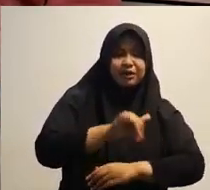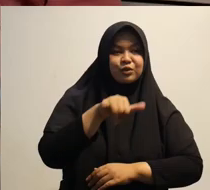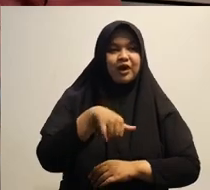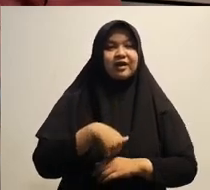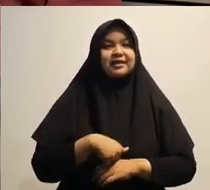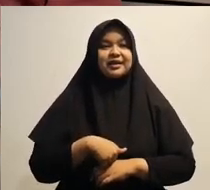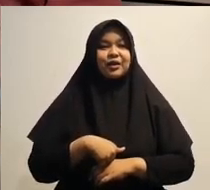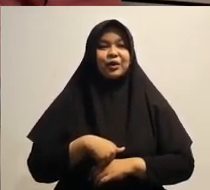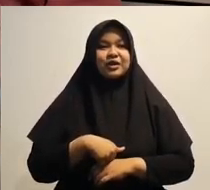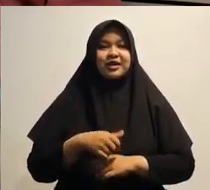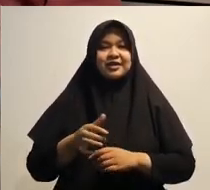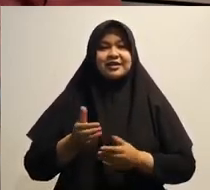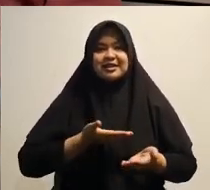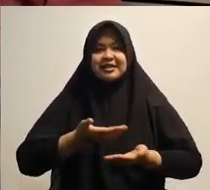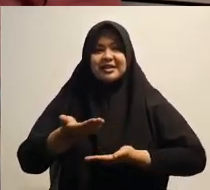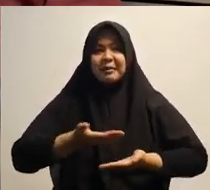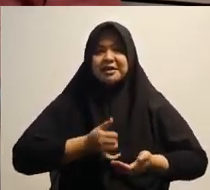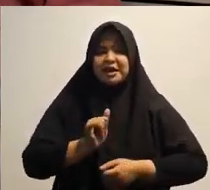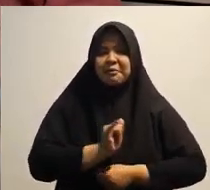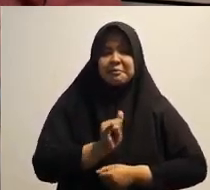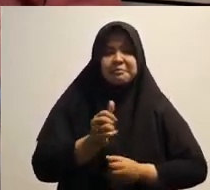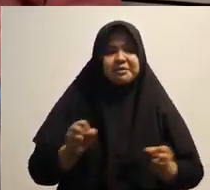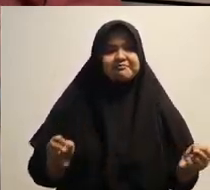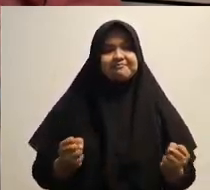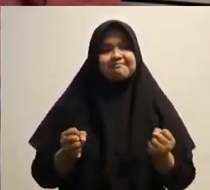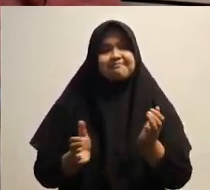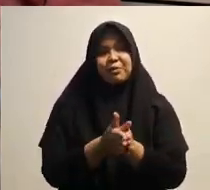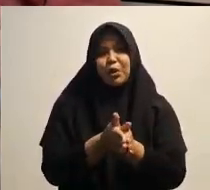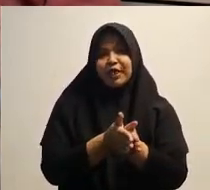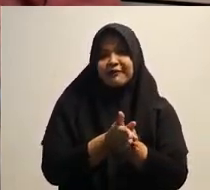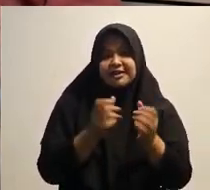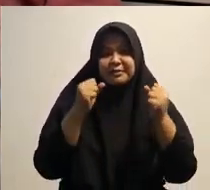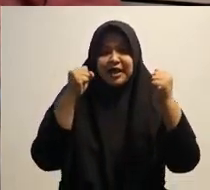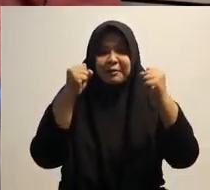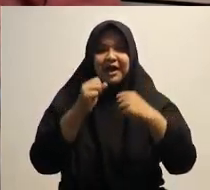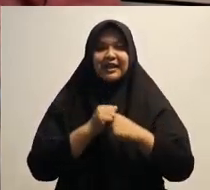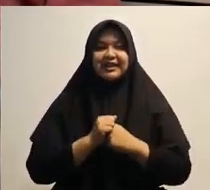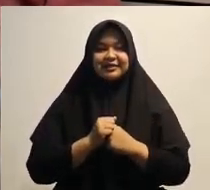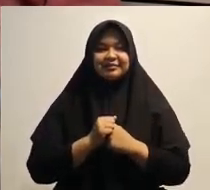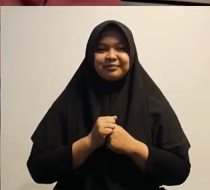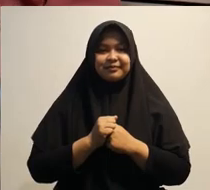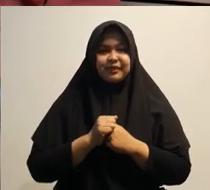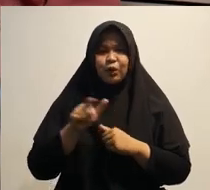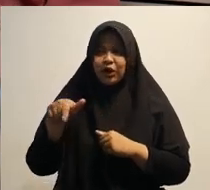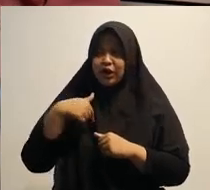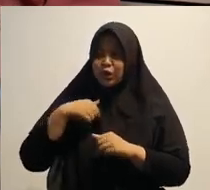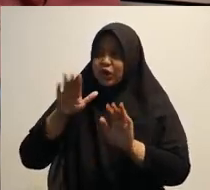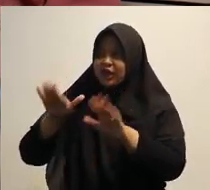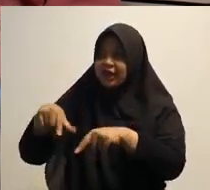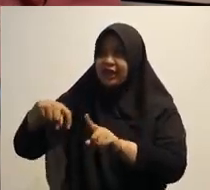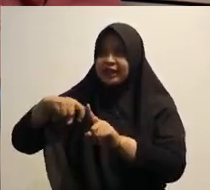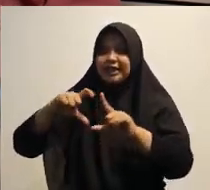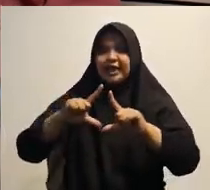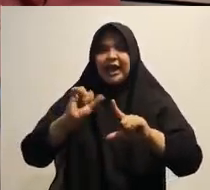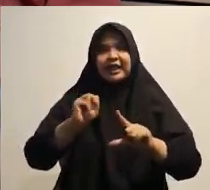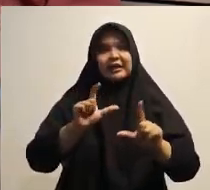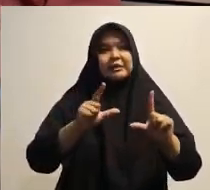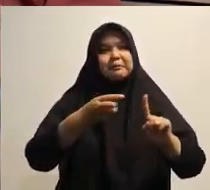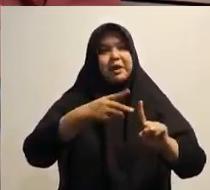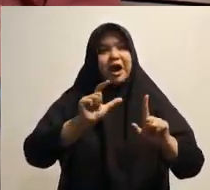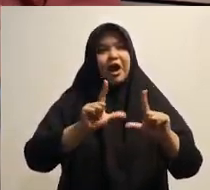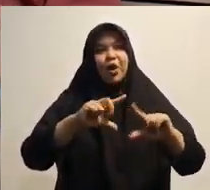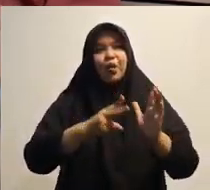anak ABK juga. Jadi dia saling menyemangati gitu. Terus gimana itu Yoyan sama Dina Kalibawang